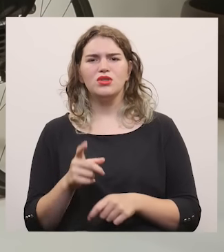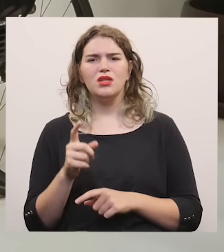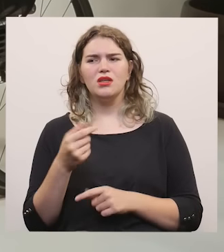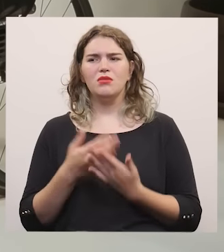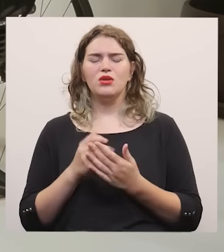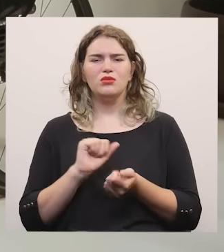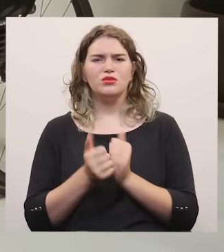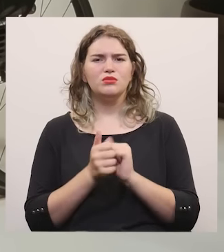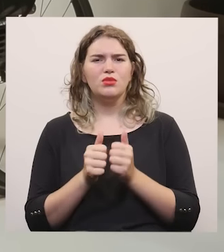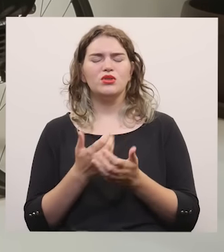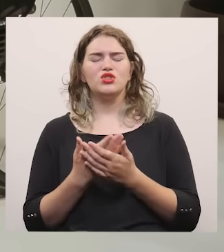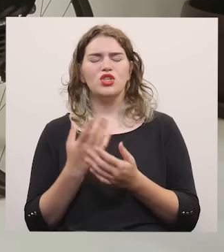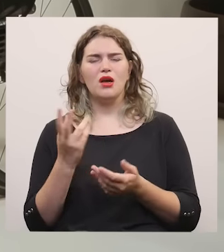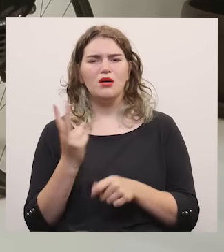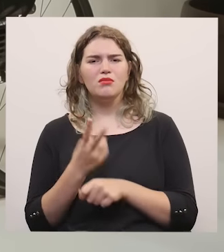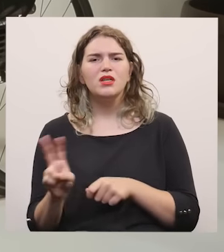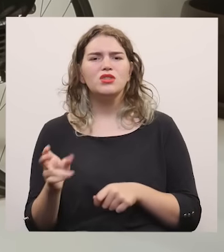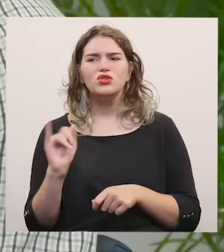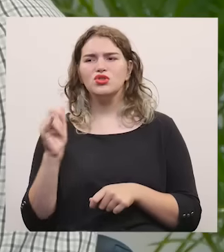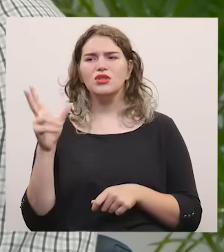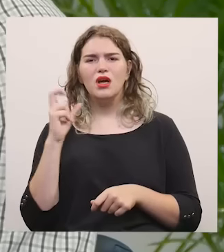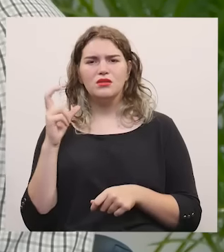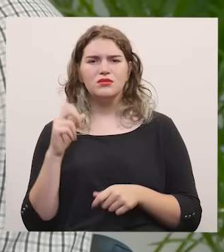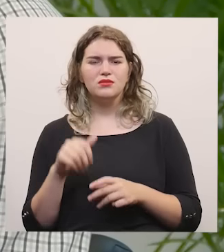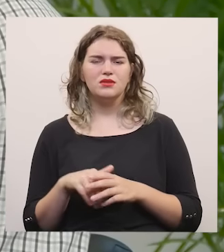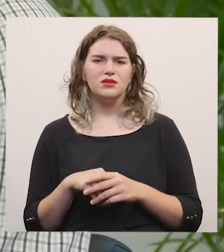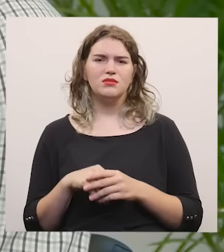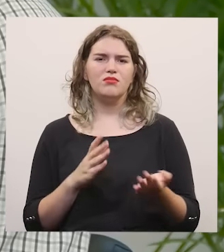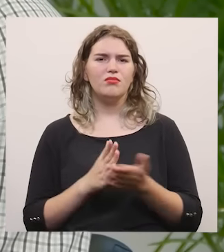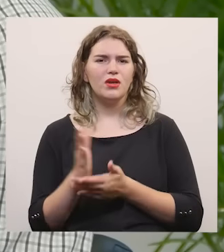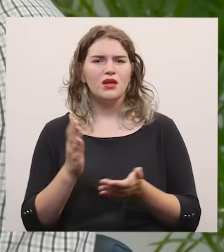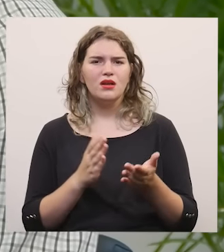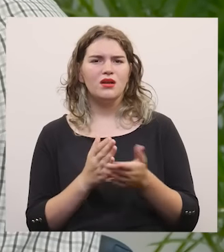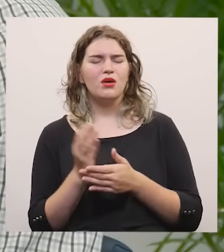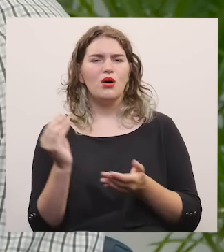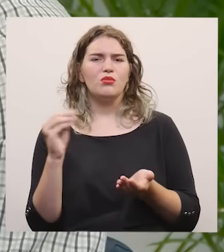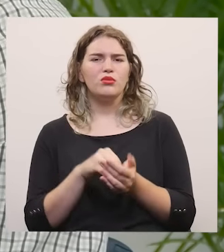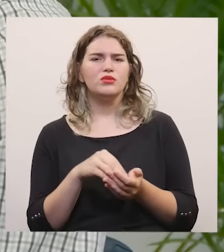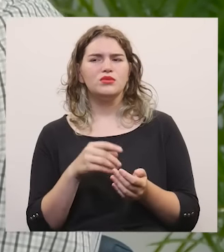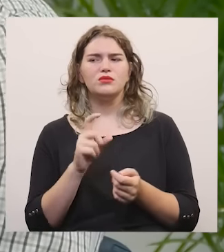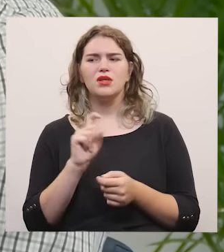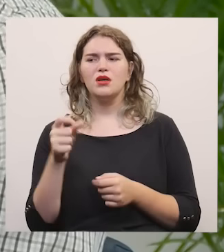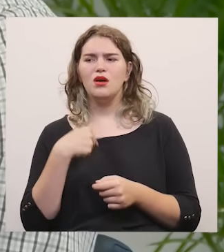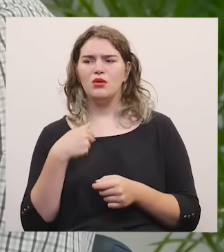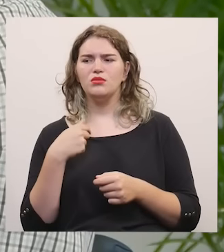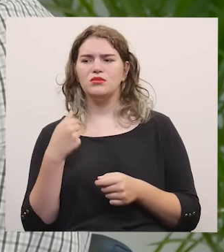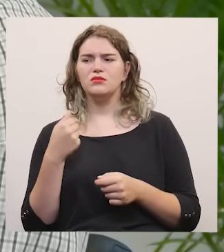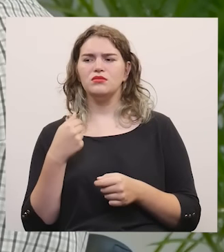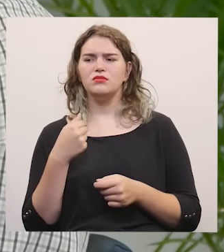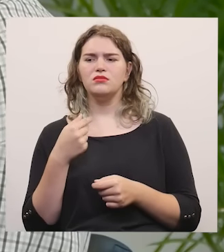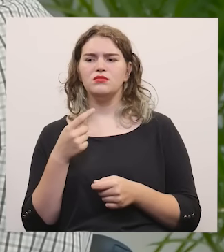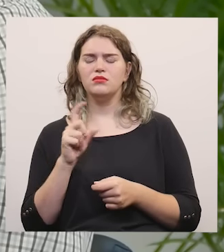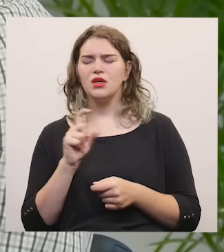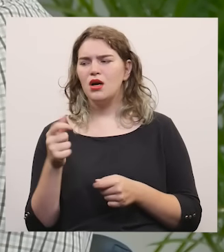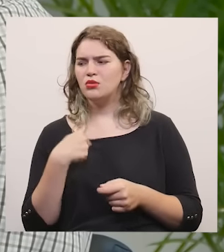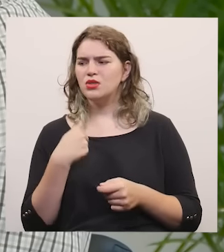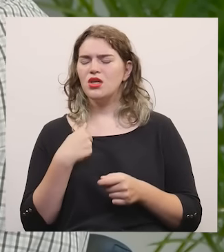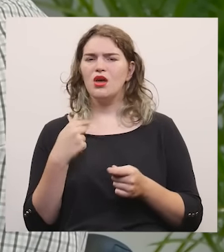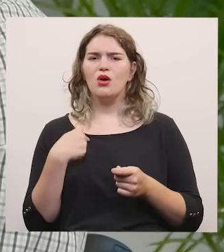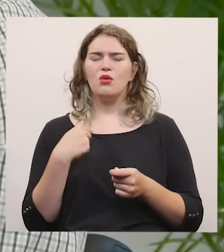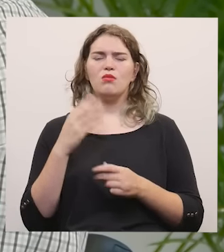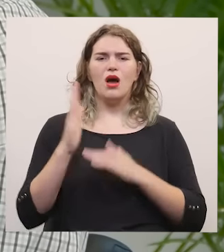ca nimeni să nu facă sau cei puțin cei ce ascultă. Totdeauna am pus pe seama disciplinei mele, pe